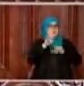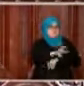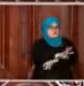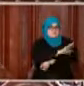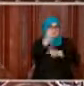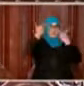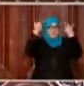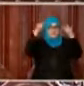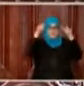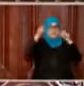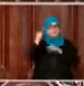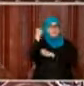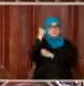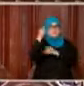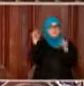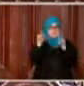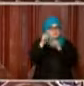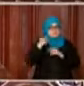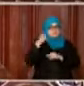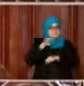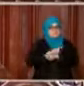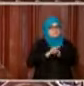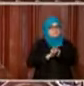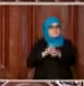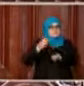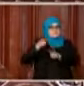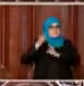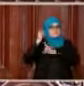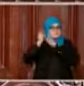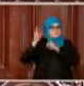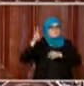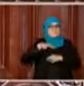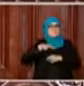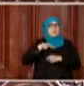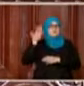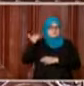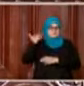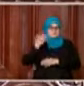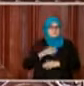بنفس القوة والعزم إلى العدل،